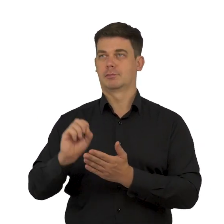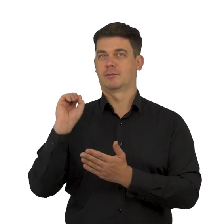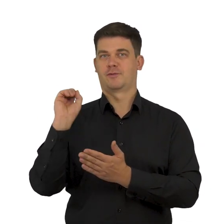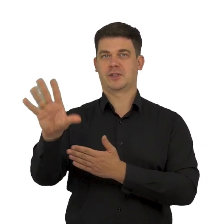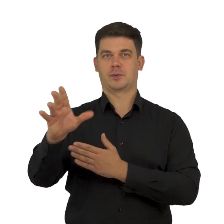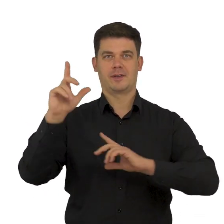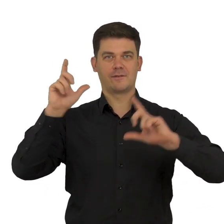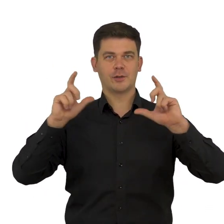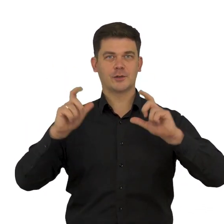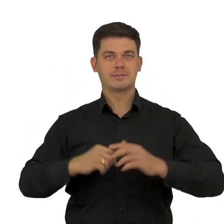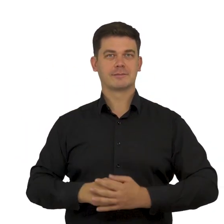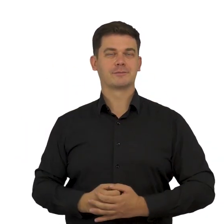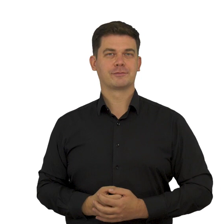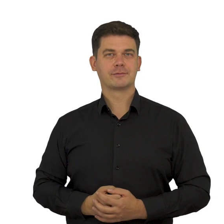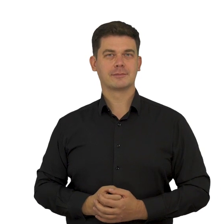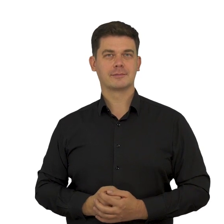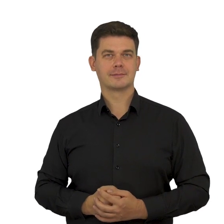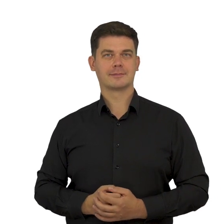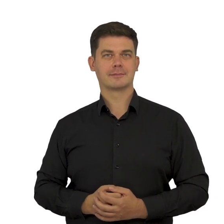I już wiadomość została wysłana.